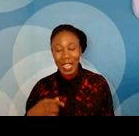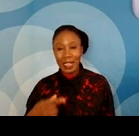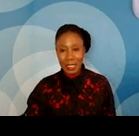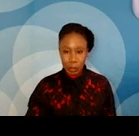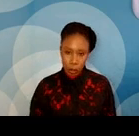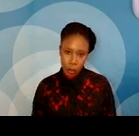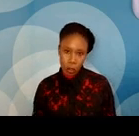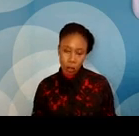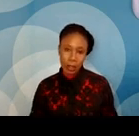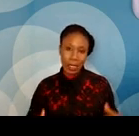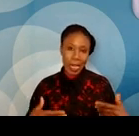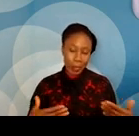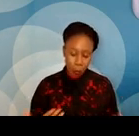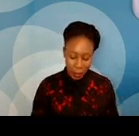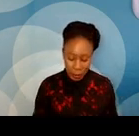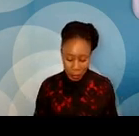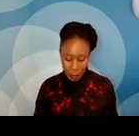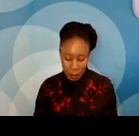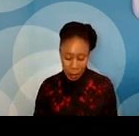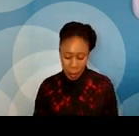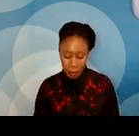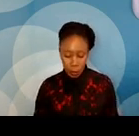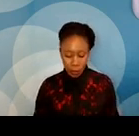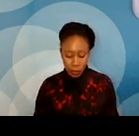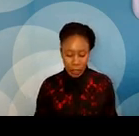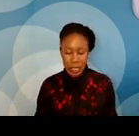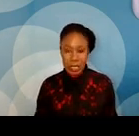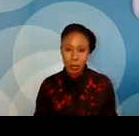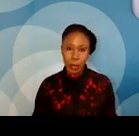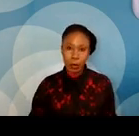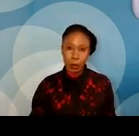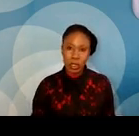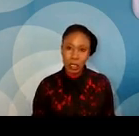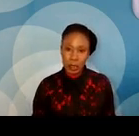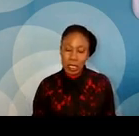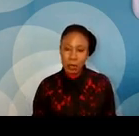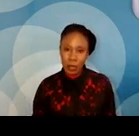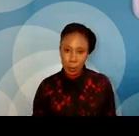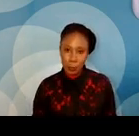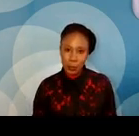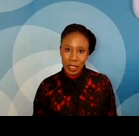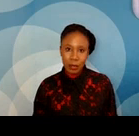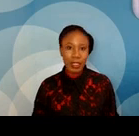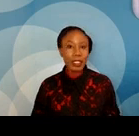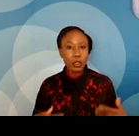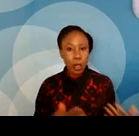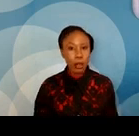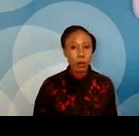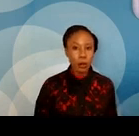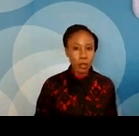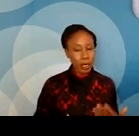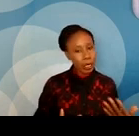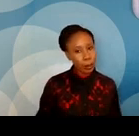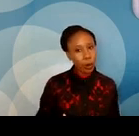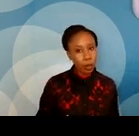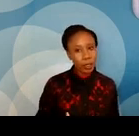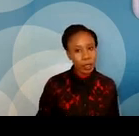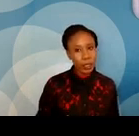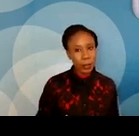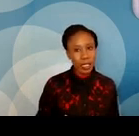förmågan att lära sig nya saker, att anpassa sig, att vara flexibel och driven. Vilket gör också